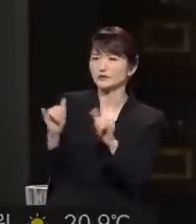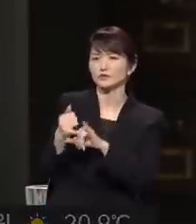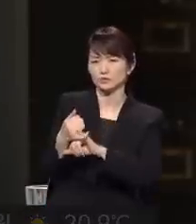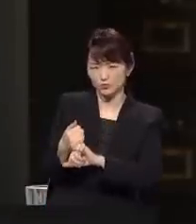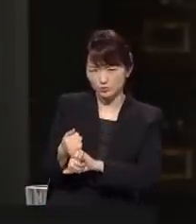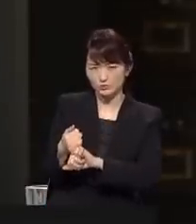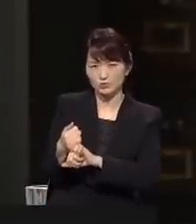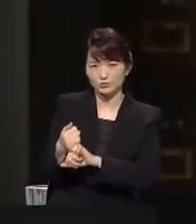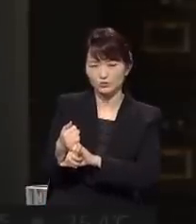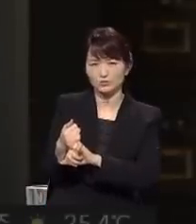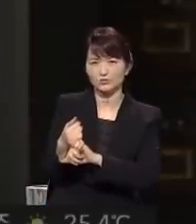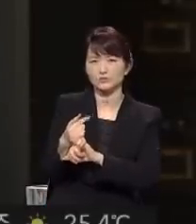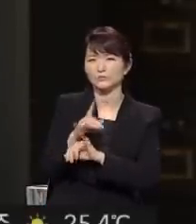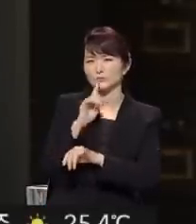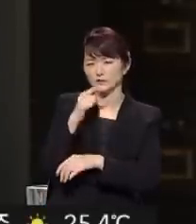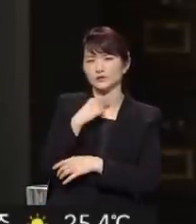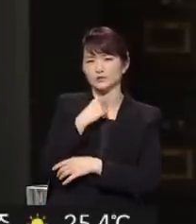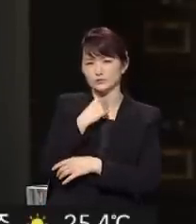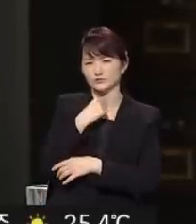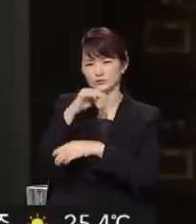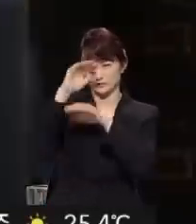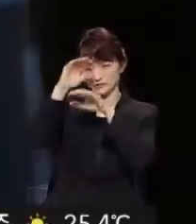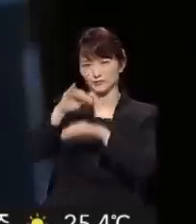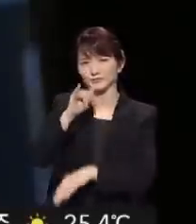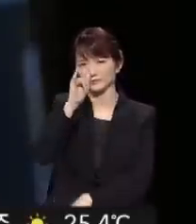얘기가 있다고 합니다. 잠깐 들어보시죠.